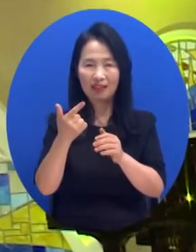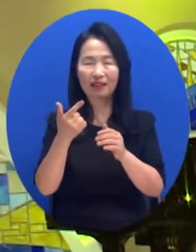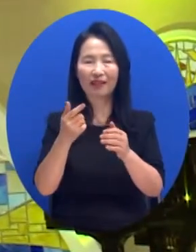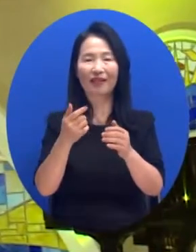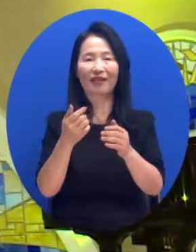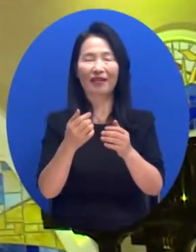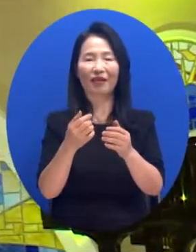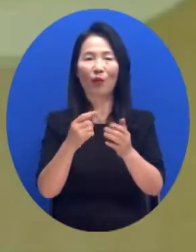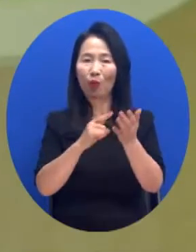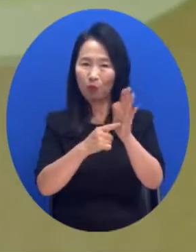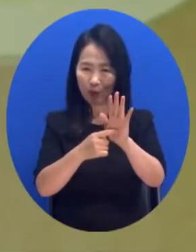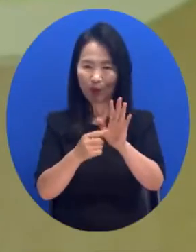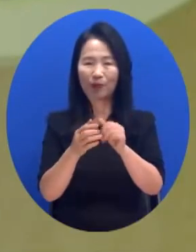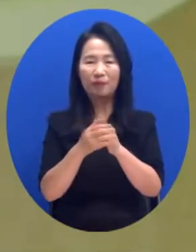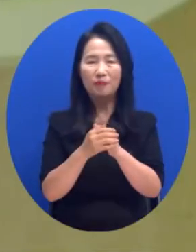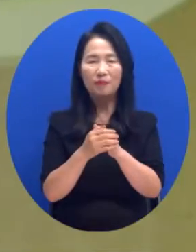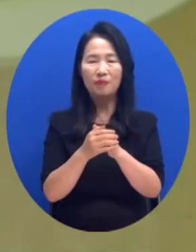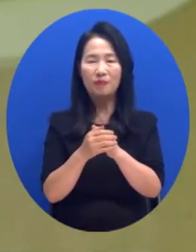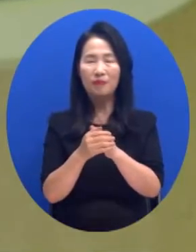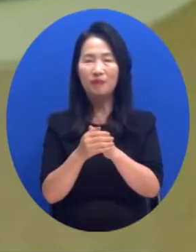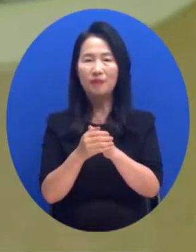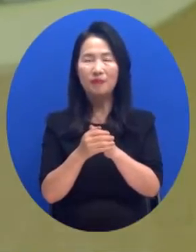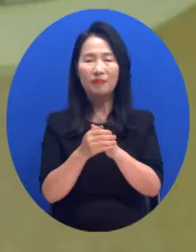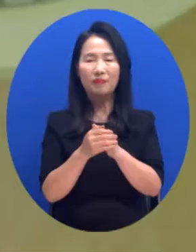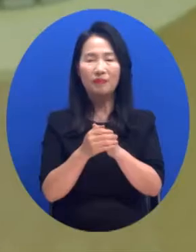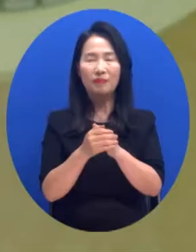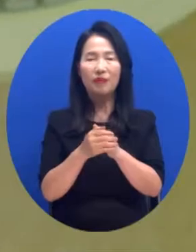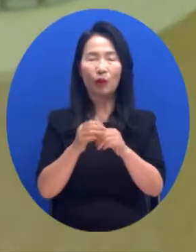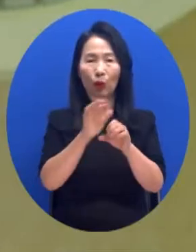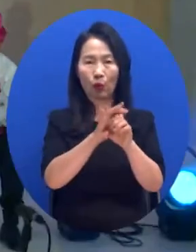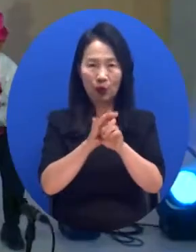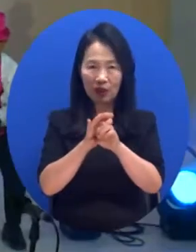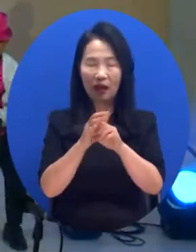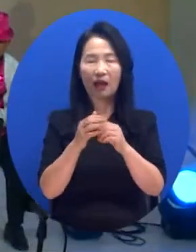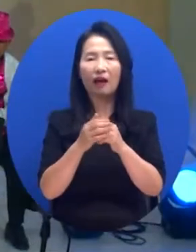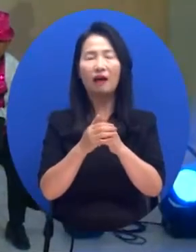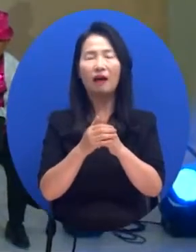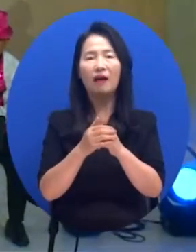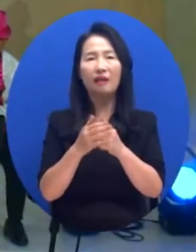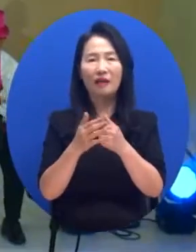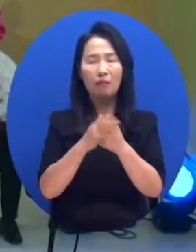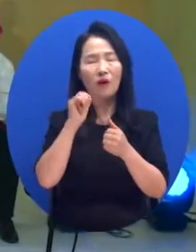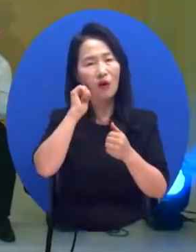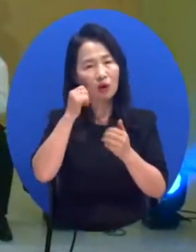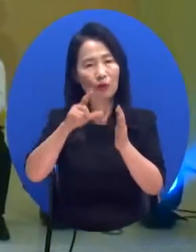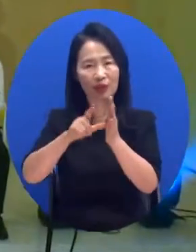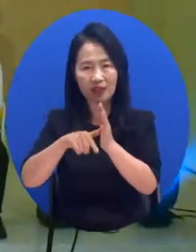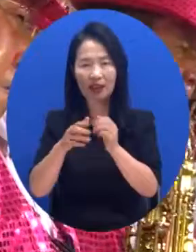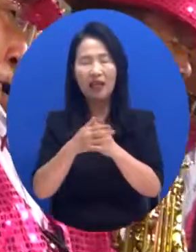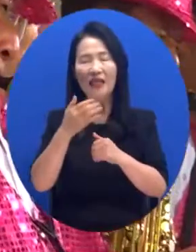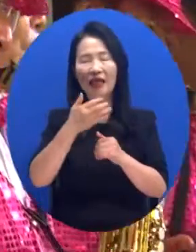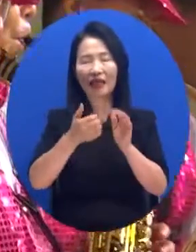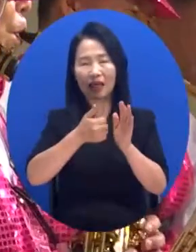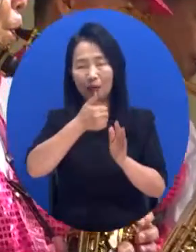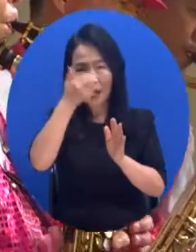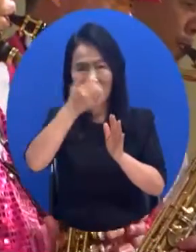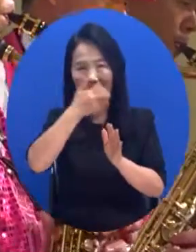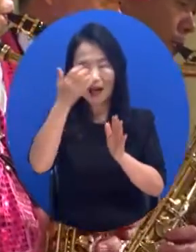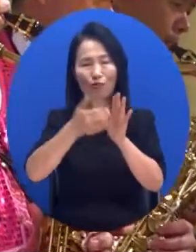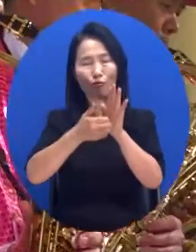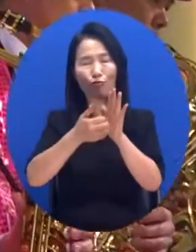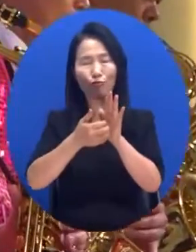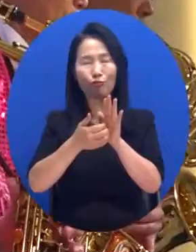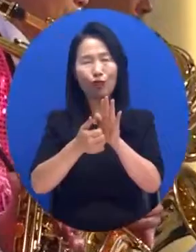CTS 전북방송 이사장 박재신 목사는 코로나19로 어려운 시기에 희망과 꿈을 노래하는 콘서트를 마련하게